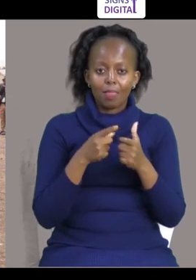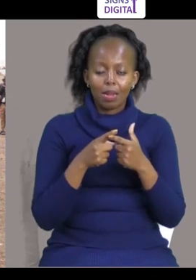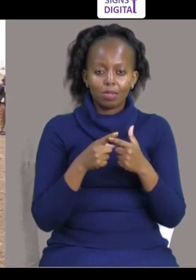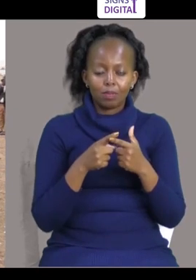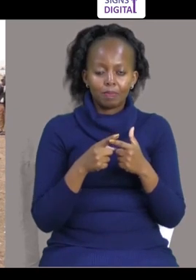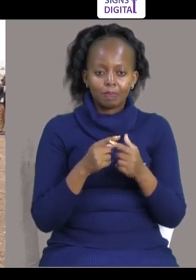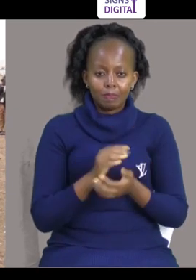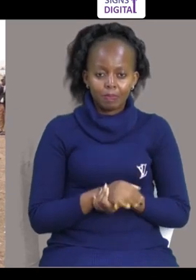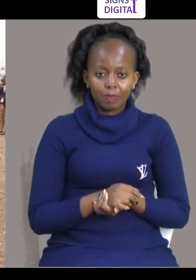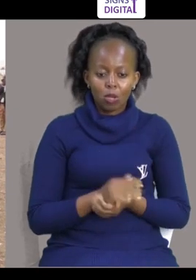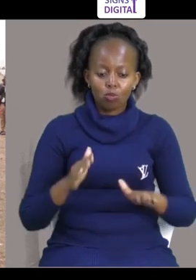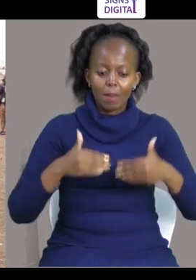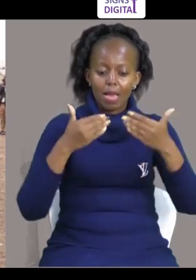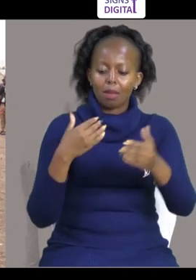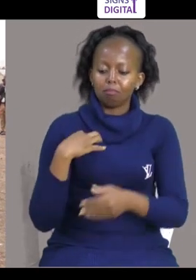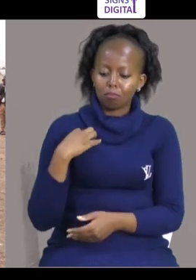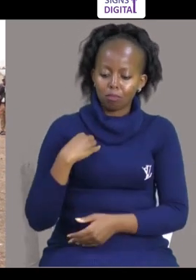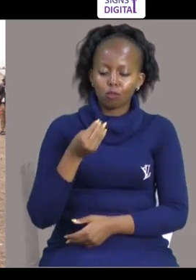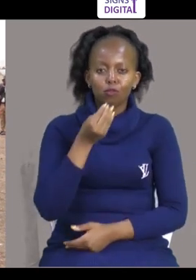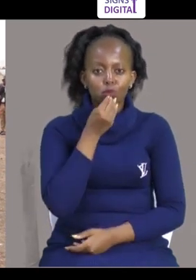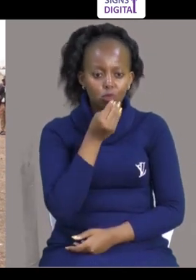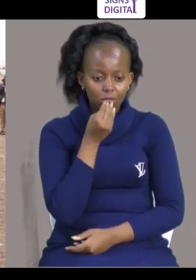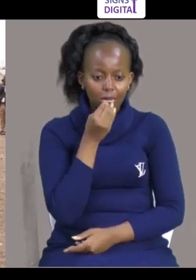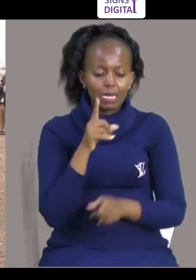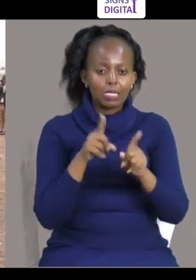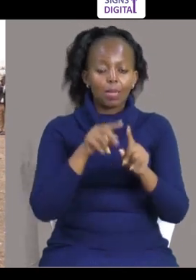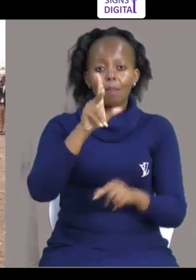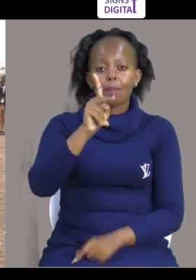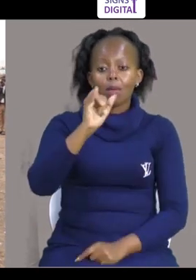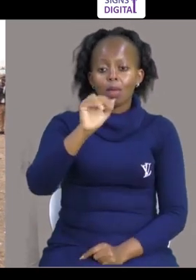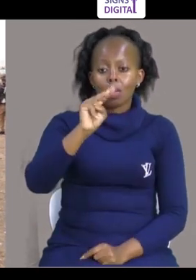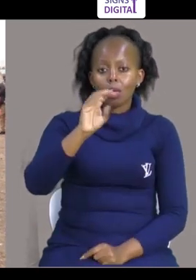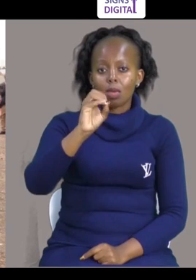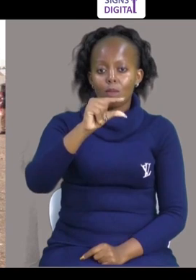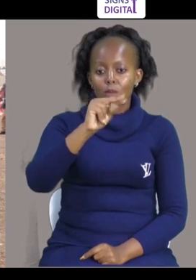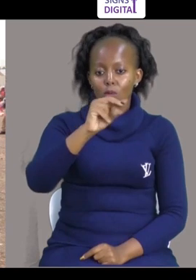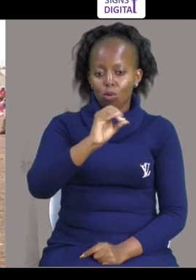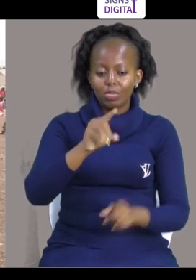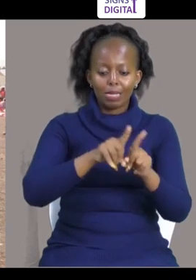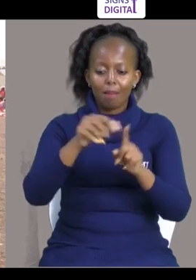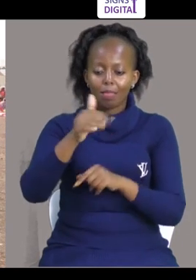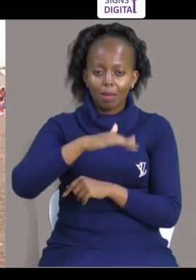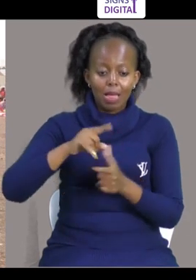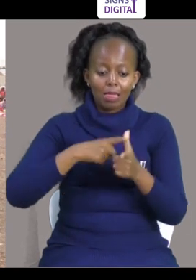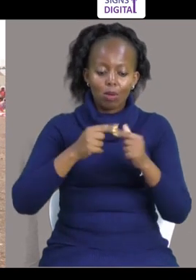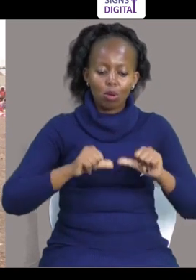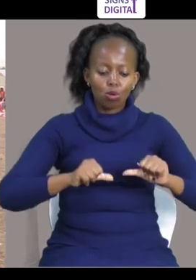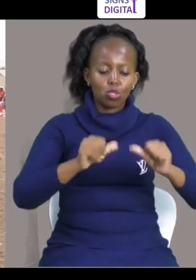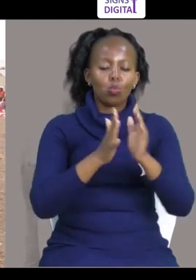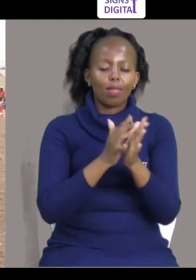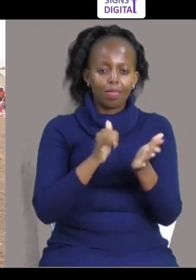Tumepeleka Pivo Mwani Mavazi Mwango Chakula Kule Kimongo Na Kukote Kule Pali